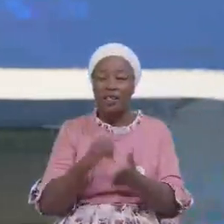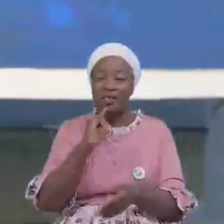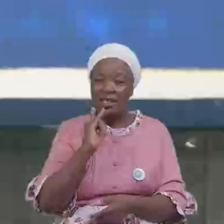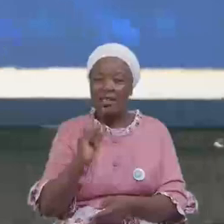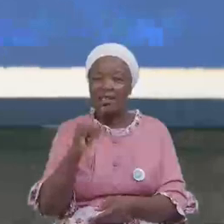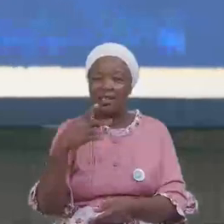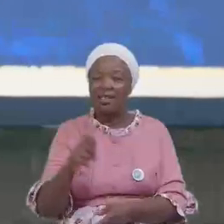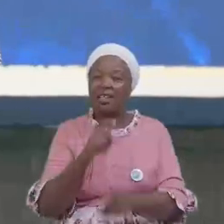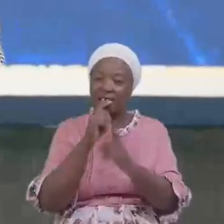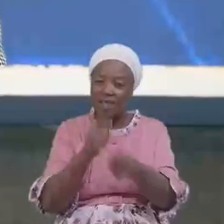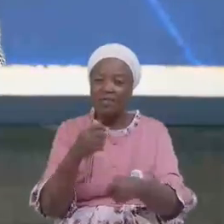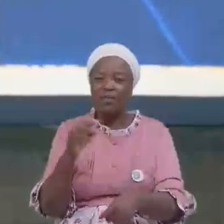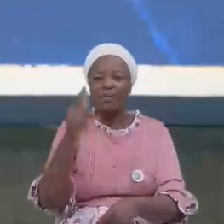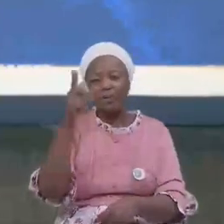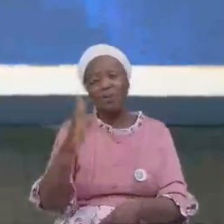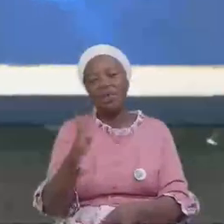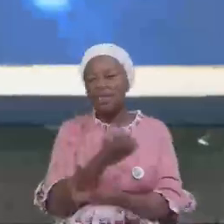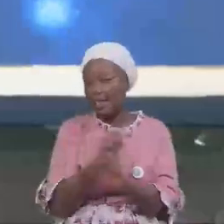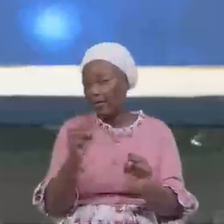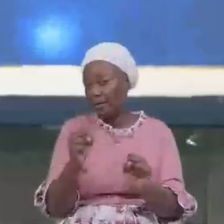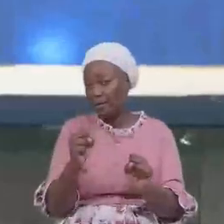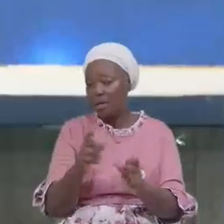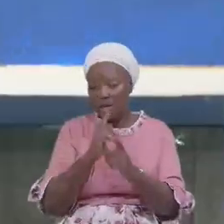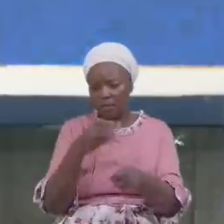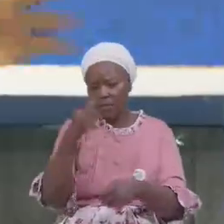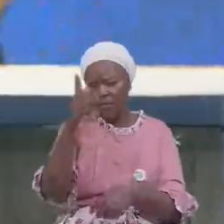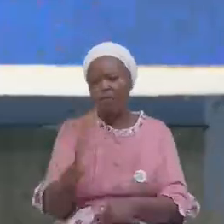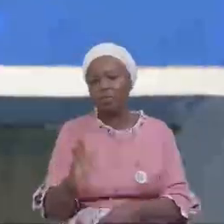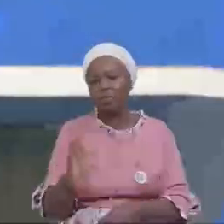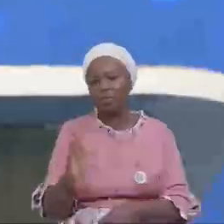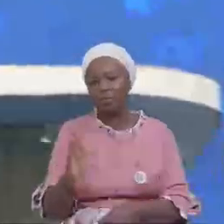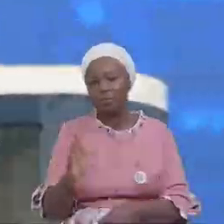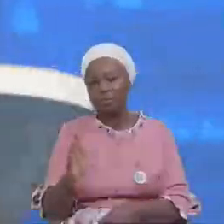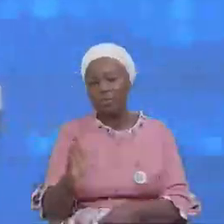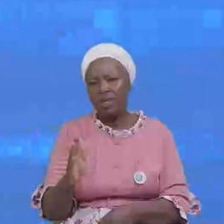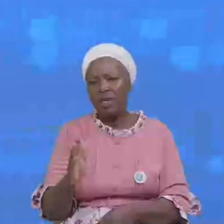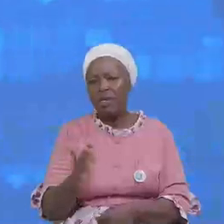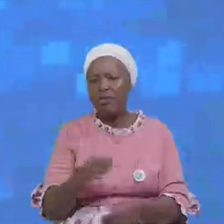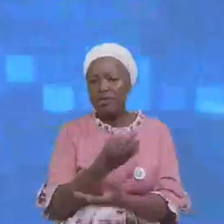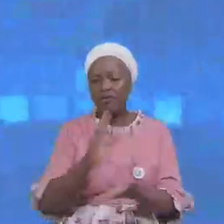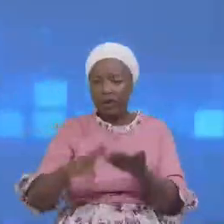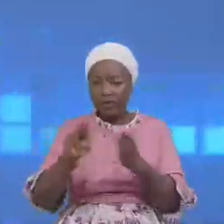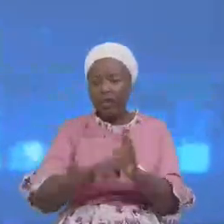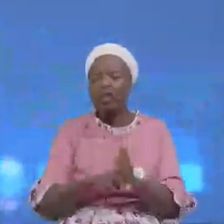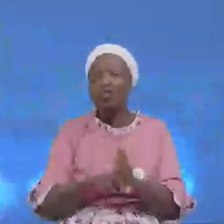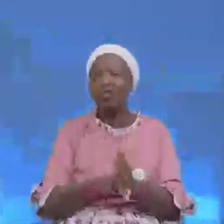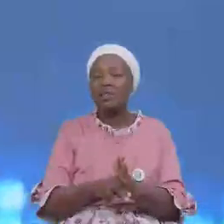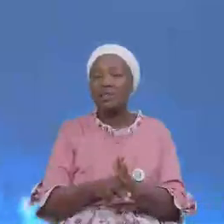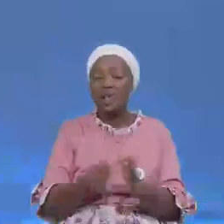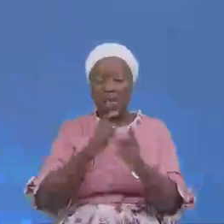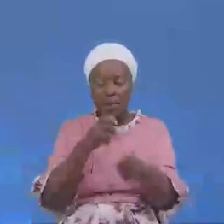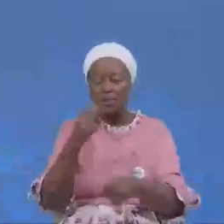C'est le don de Dieu. Le salut, don de Dieu. Rédemption, don de Dieu.